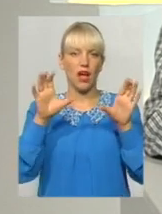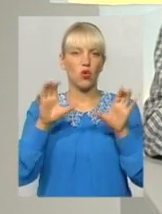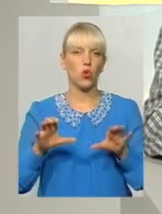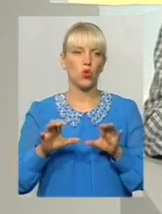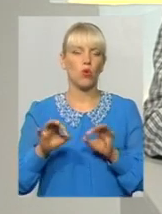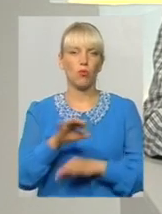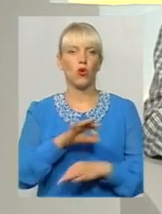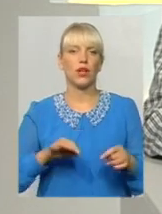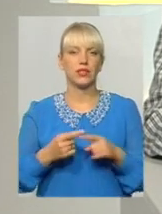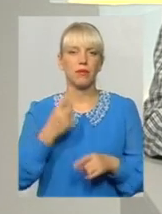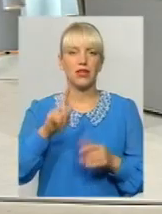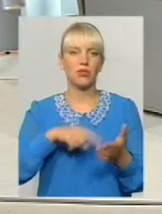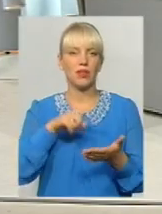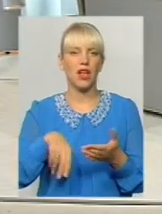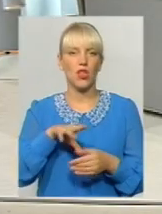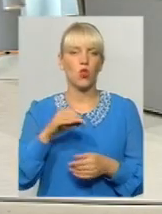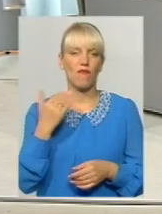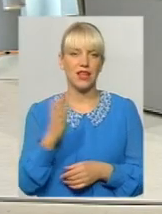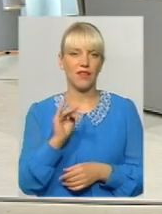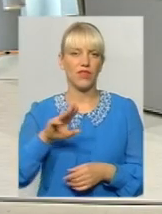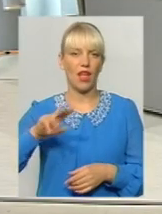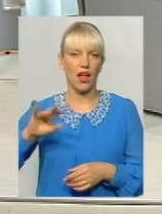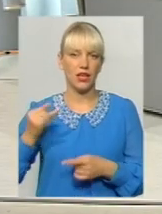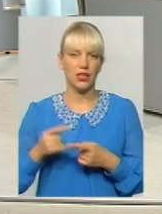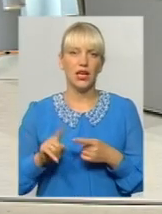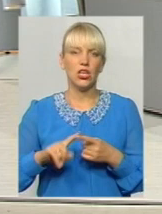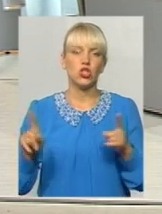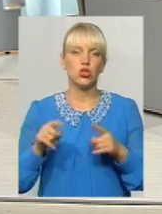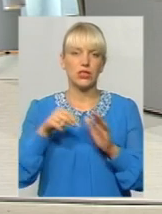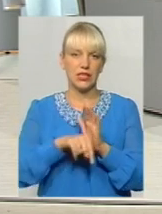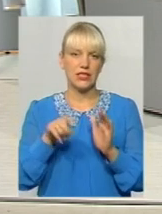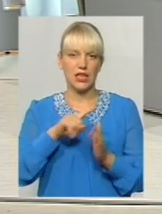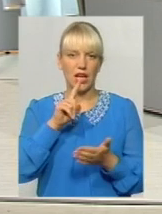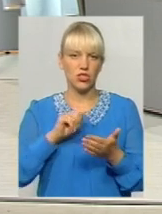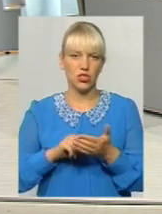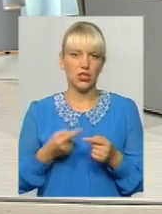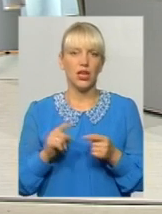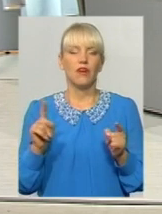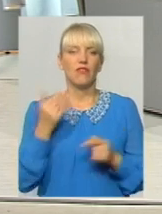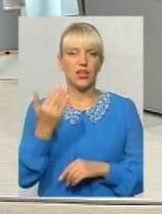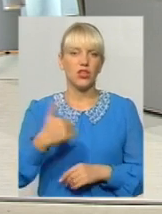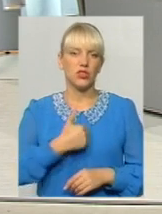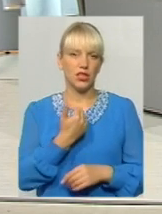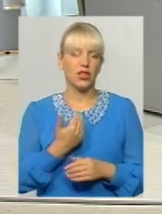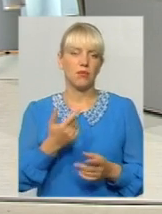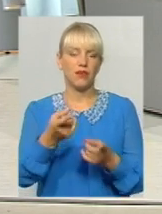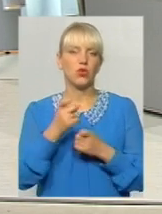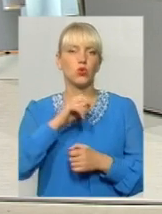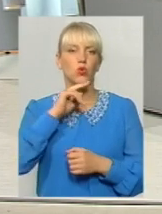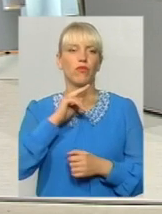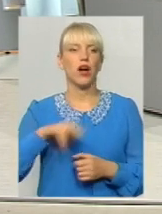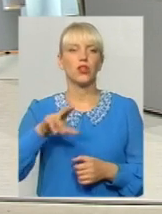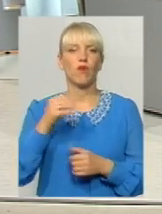Ну, перше запитання до вас, пане Віталію, все ж таки, що це означає? От, ну, ви хотіли привернути увагу суспільства до